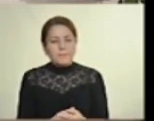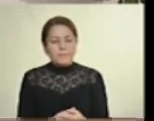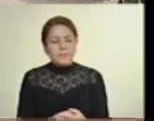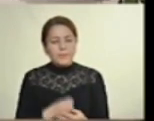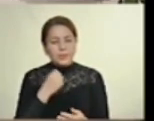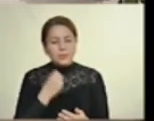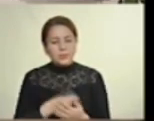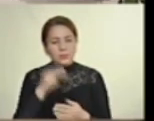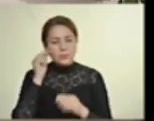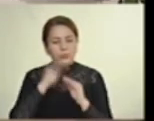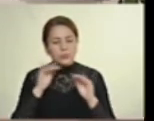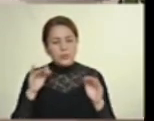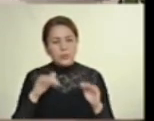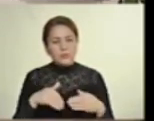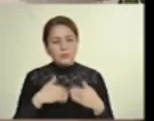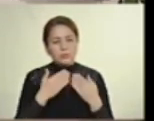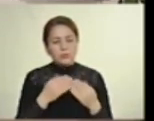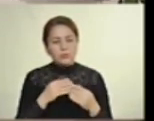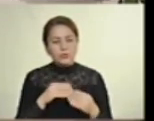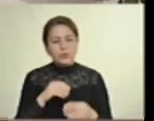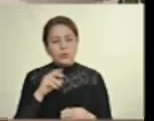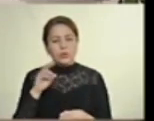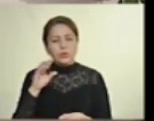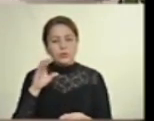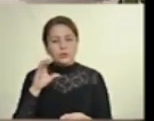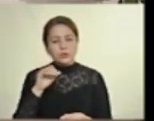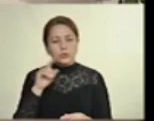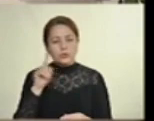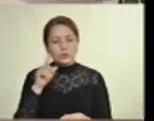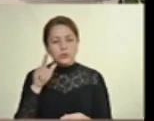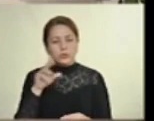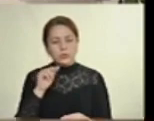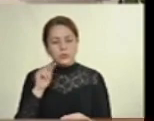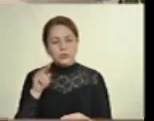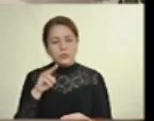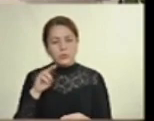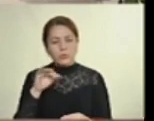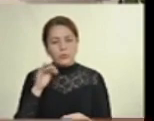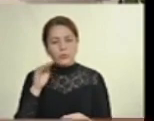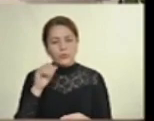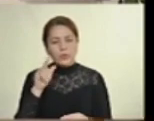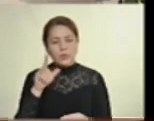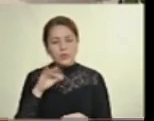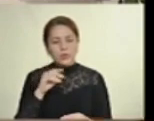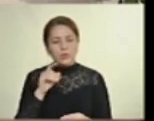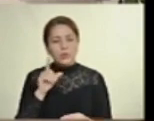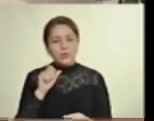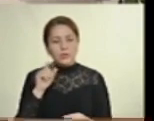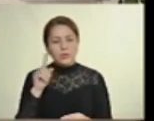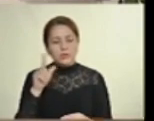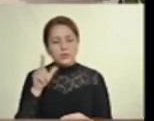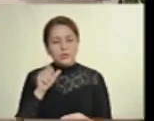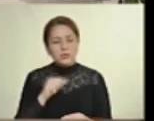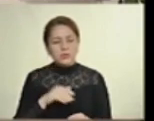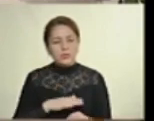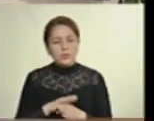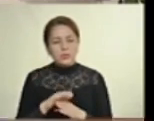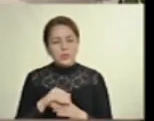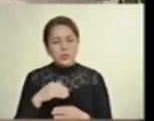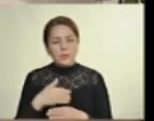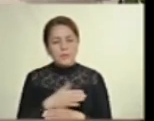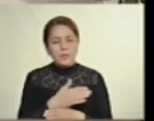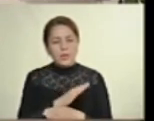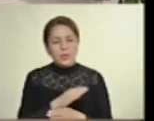Aziz o'quvchilar, mana shu suzgich pufagi gazga to'lganda baliq yuqoriga ko'tariladi.